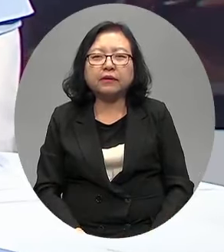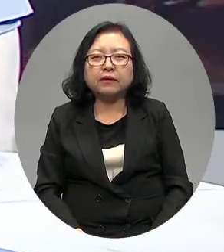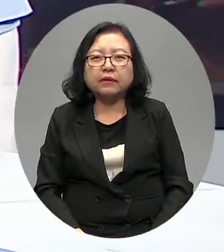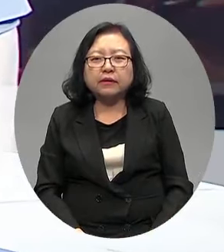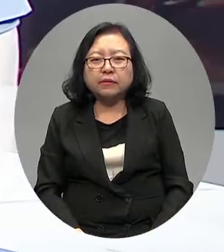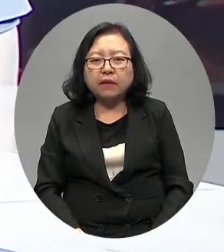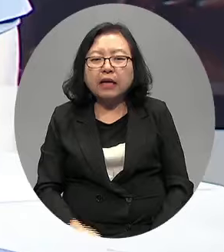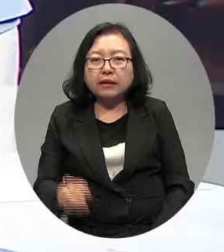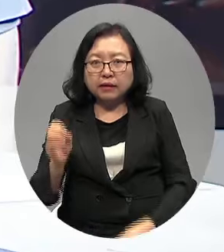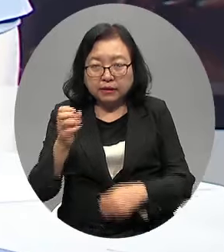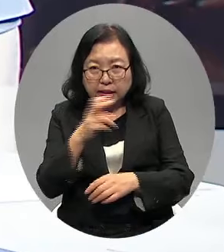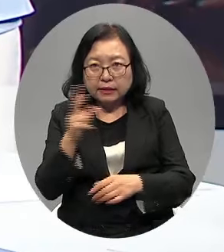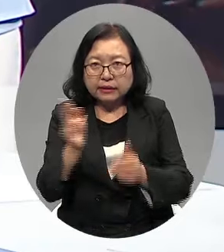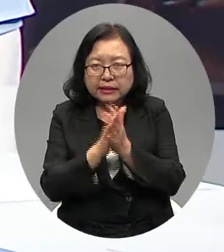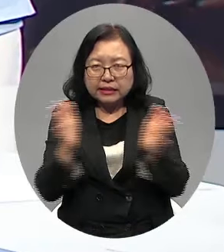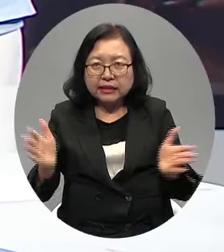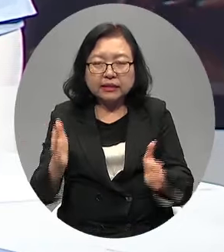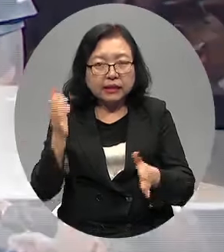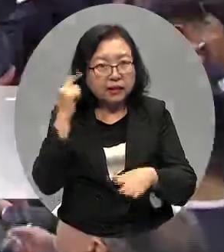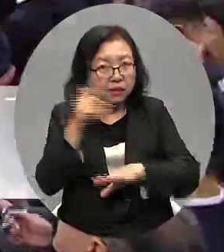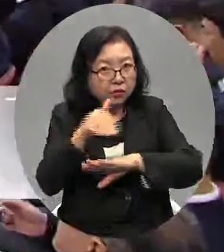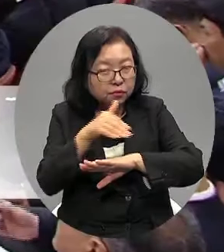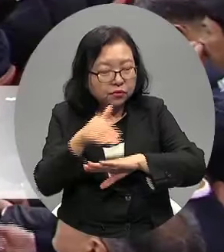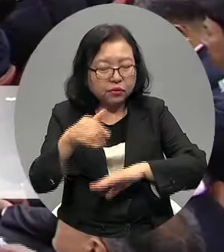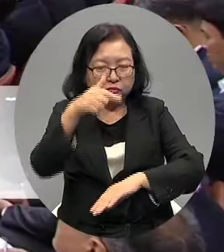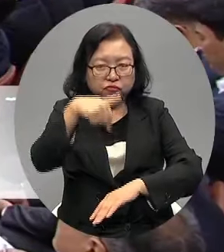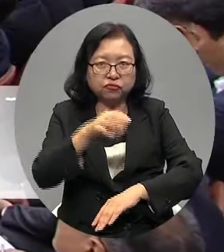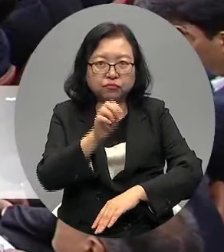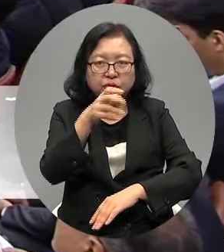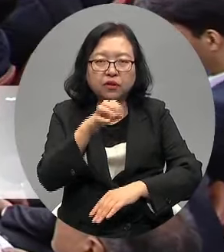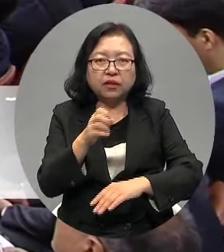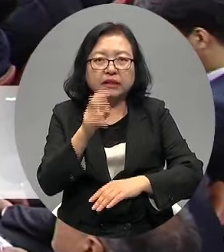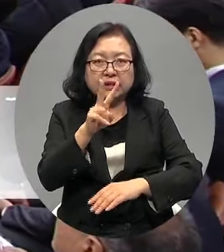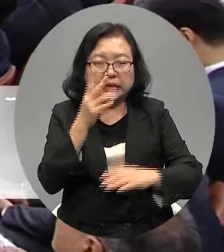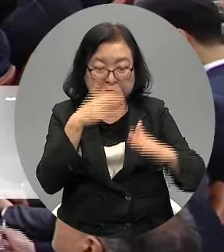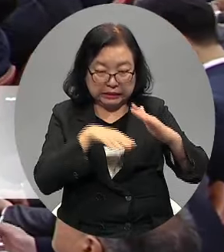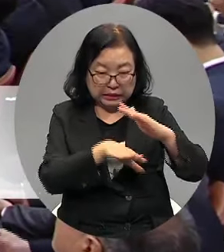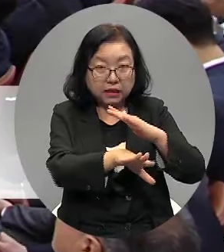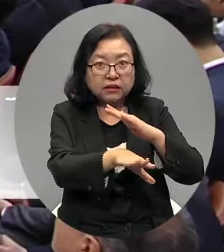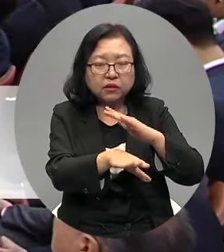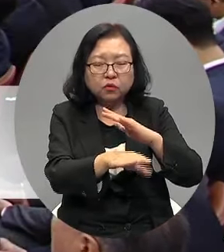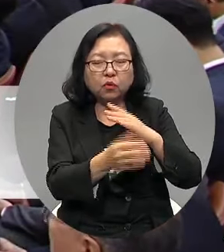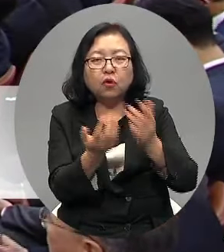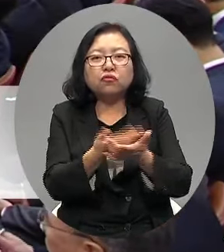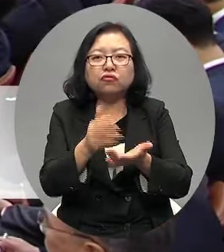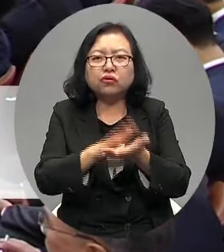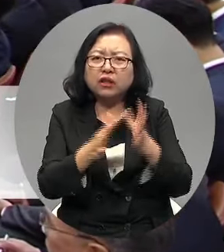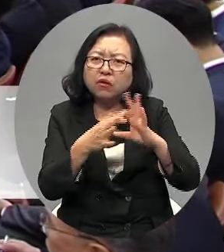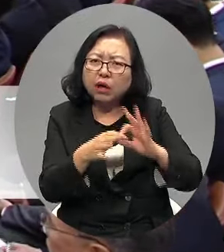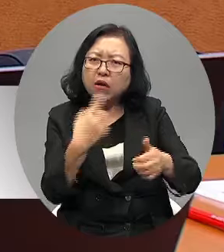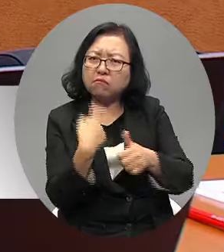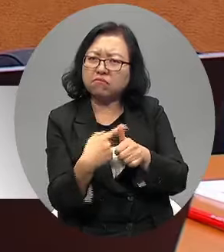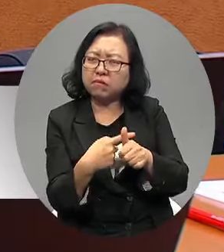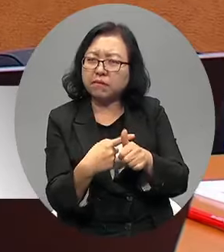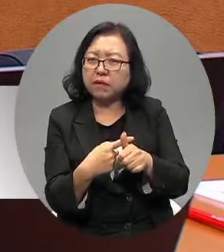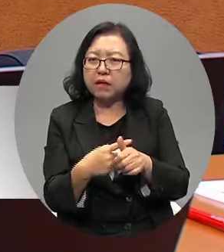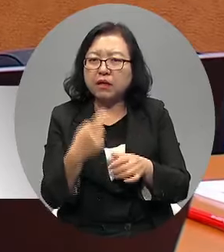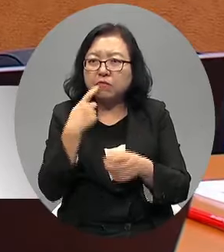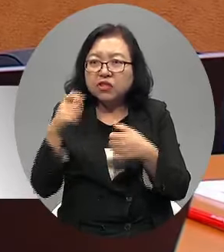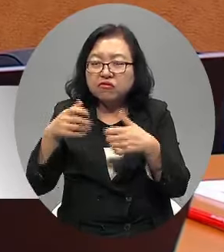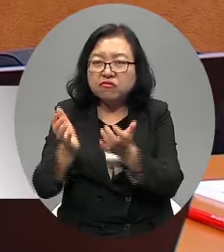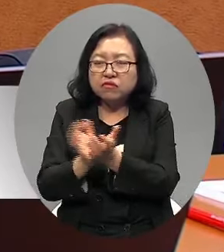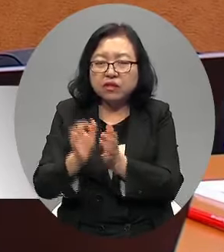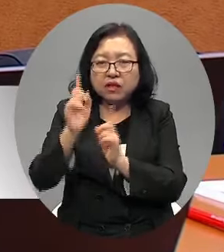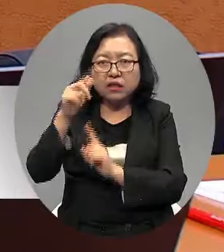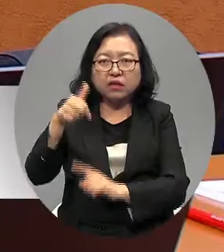재개통이 추진 중인 궁평 2 지하차도 복구 공사와 관련해 비판이 잇따르고 있습니다. 더불어민주당 이광희 의원은